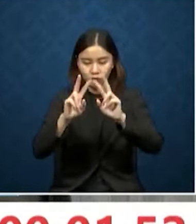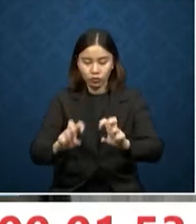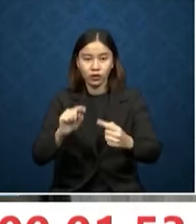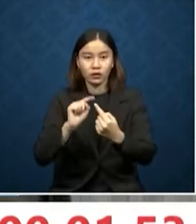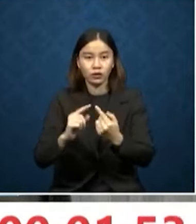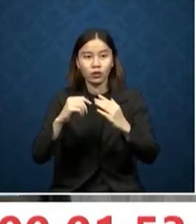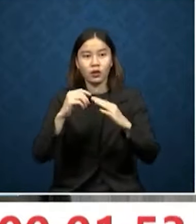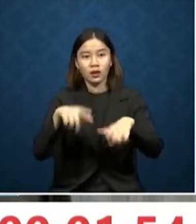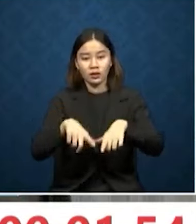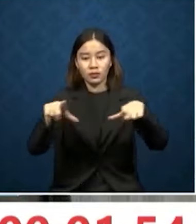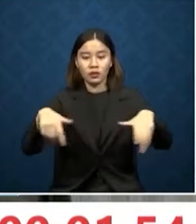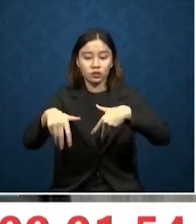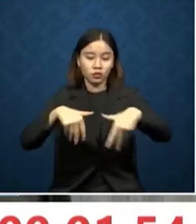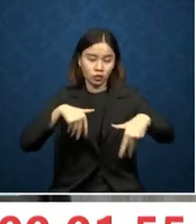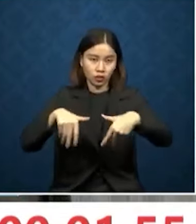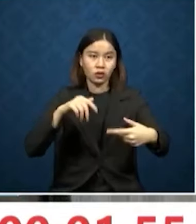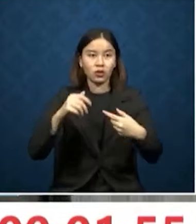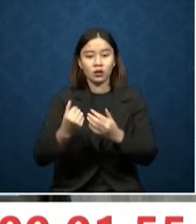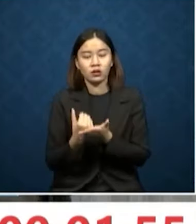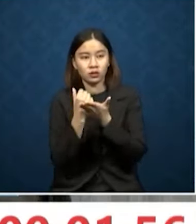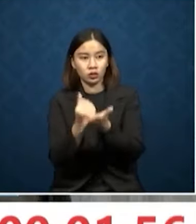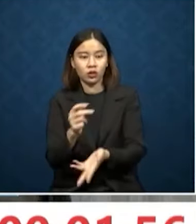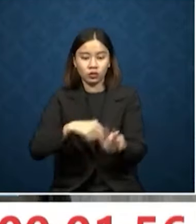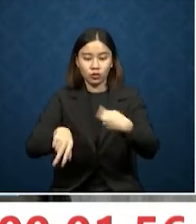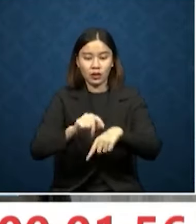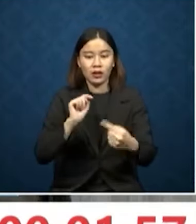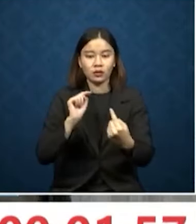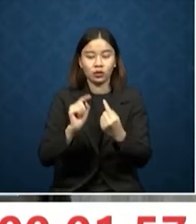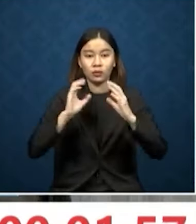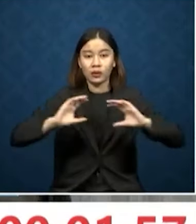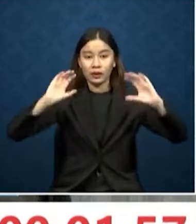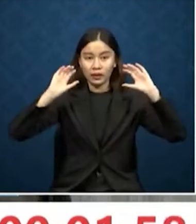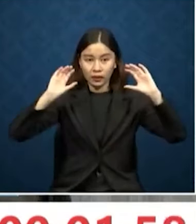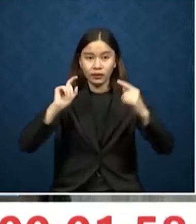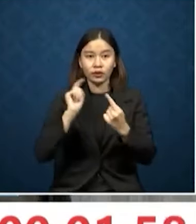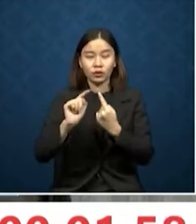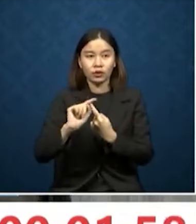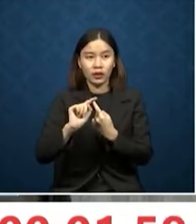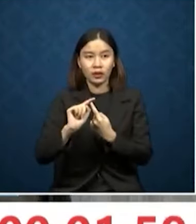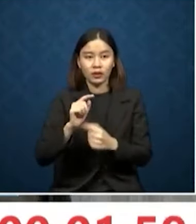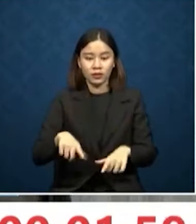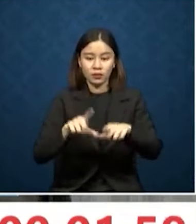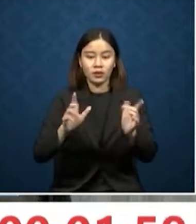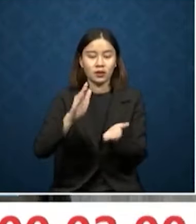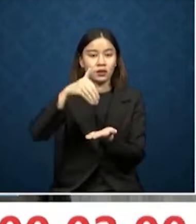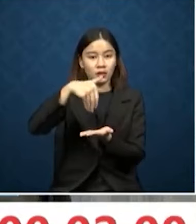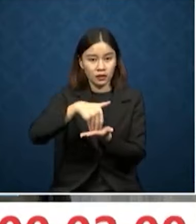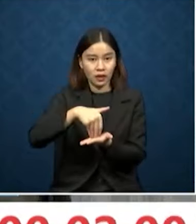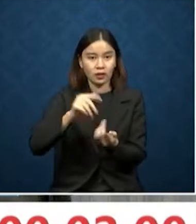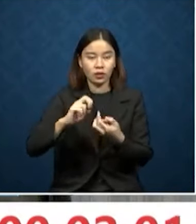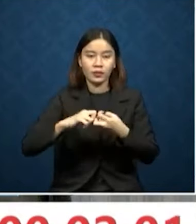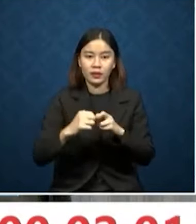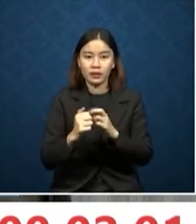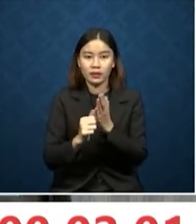ในพื้นที่และประสานช่วยเหลือกับทางภาครัฐในการสร้างพื้นที่กลางในการแ